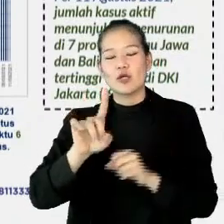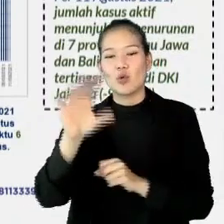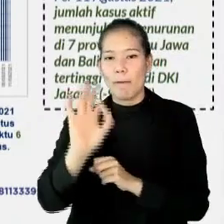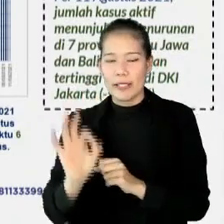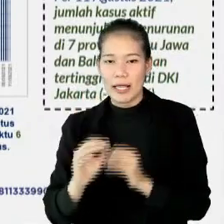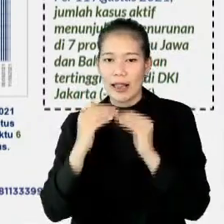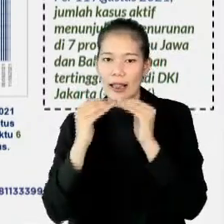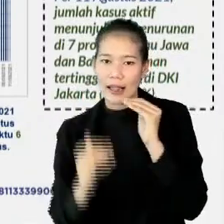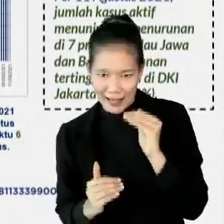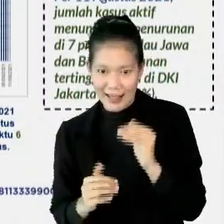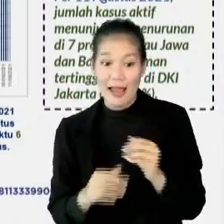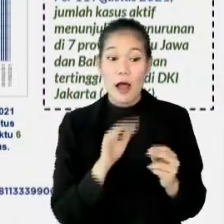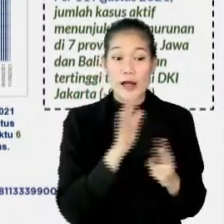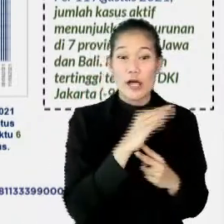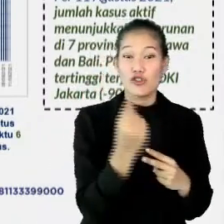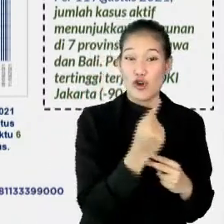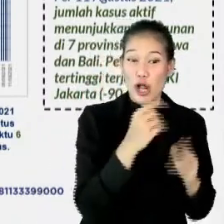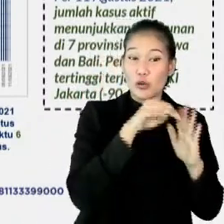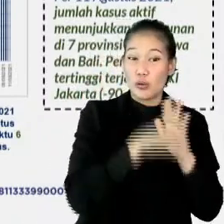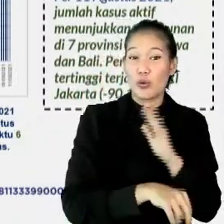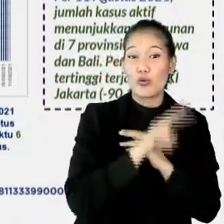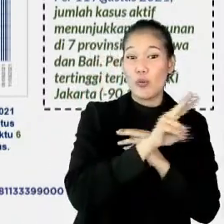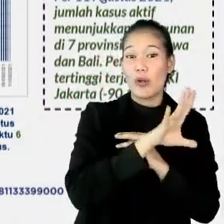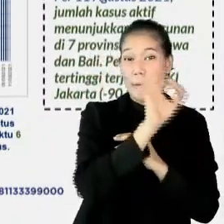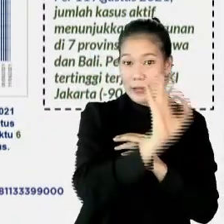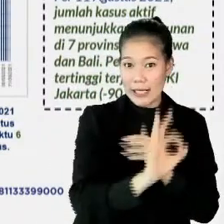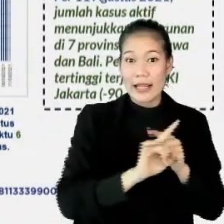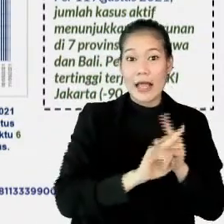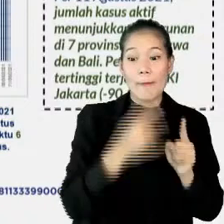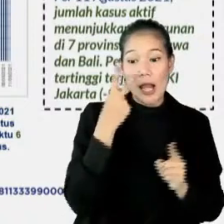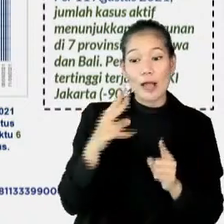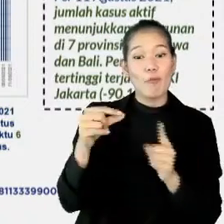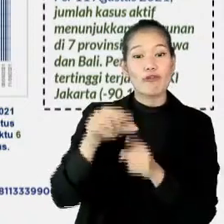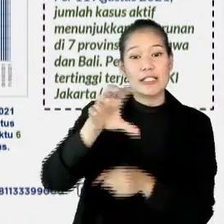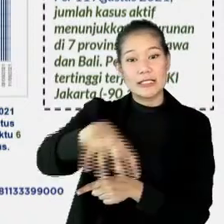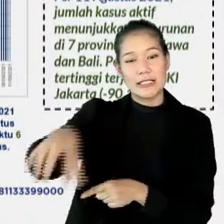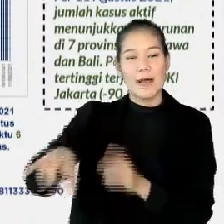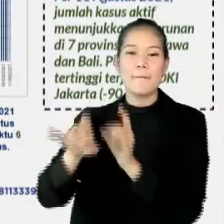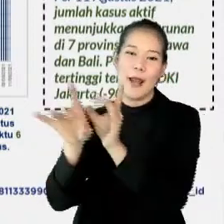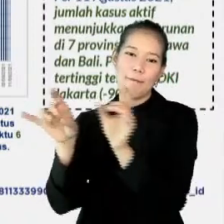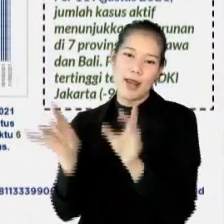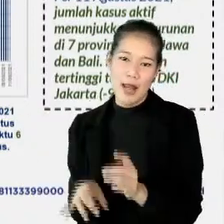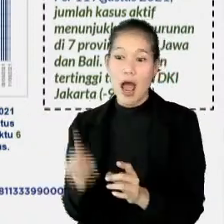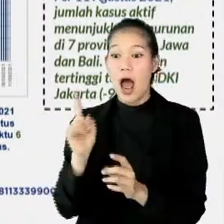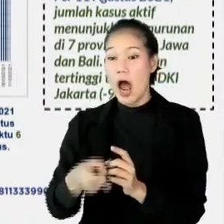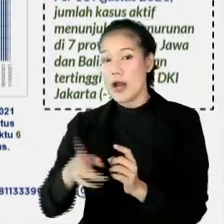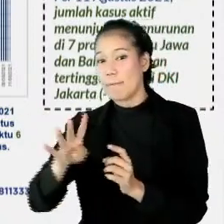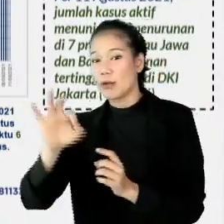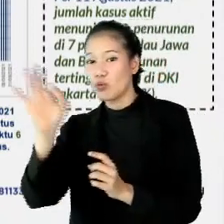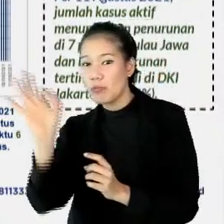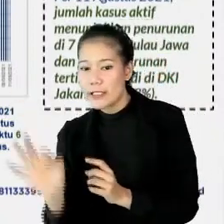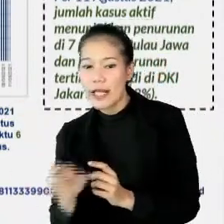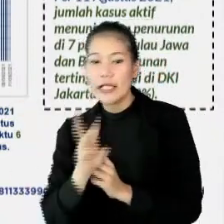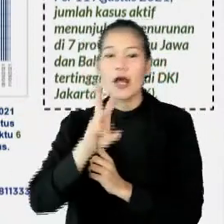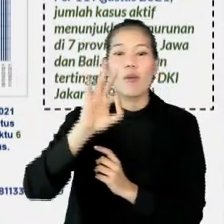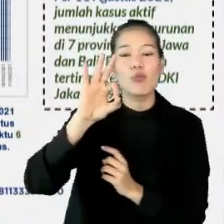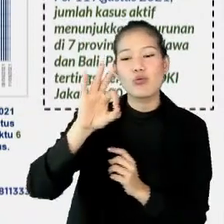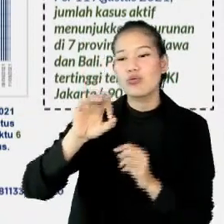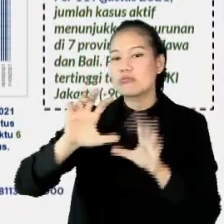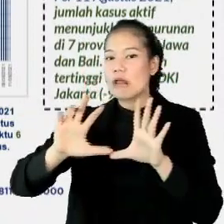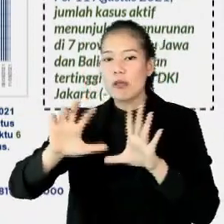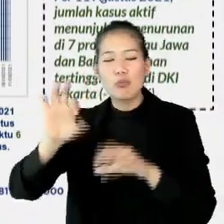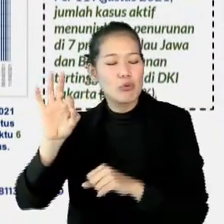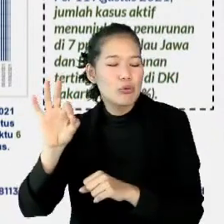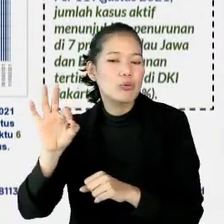42,91%. Jadi meskipun nasional baru 25%, Dokter Lula, tiap provinsi ini beda-beda. Ada yang sudah bisa sampai ke 40, 30,